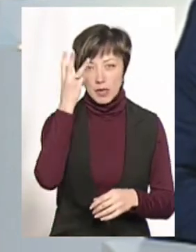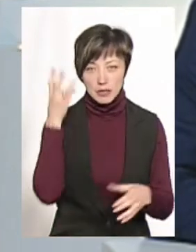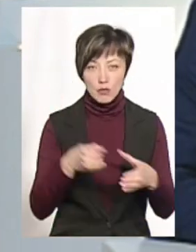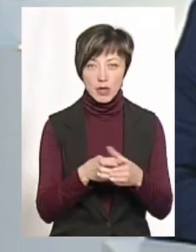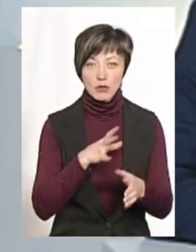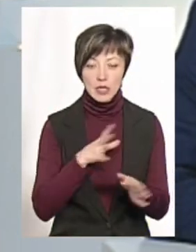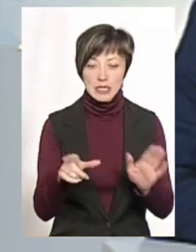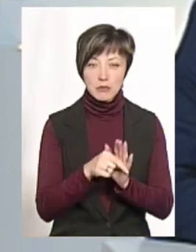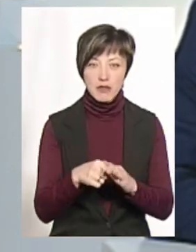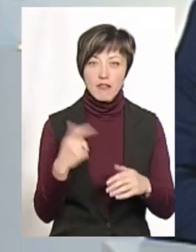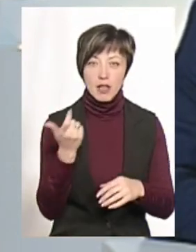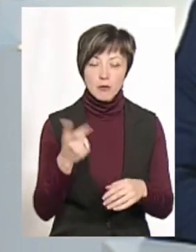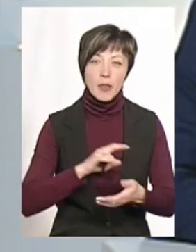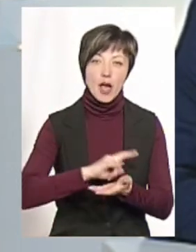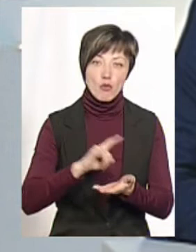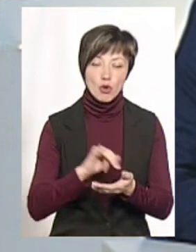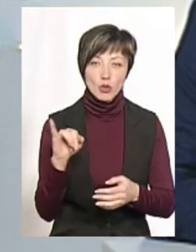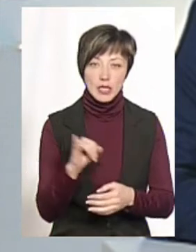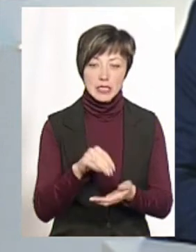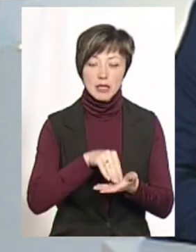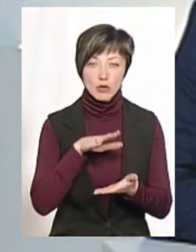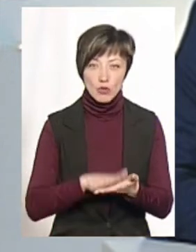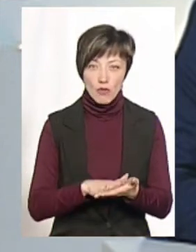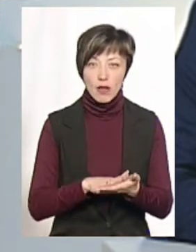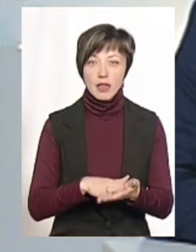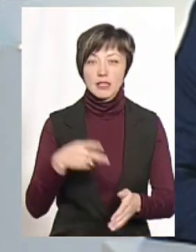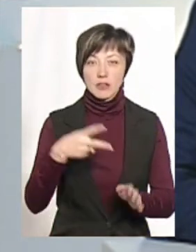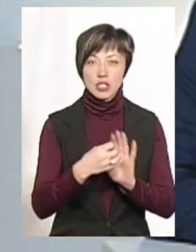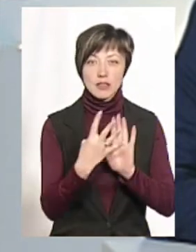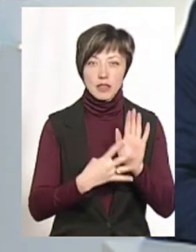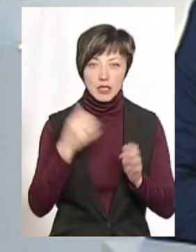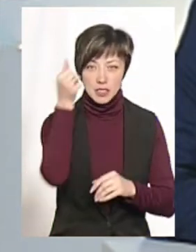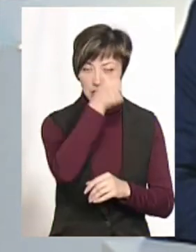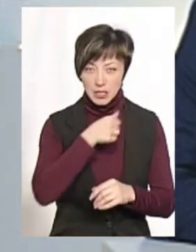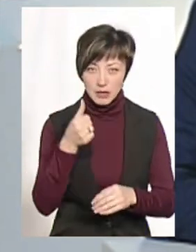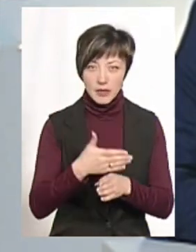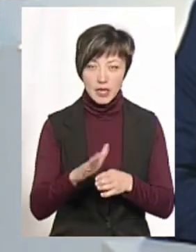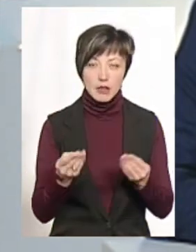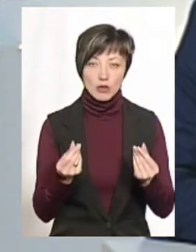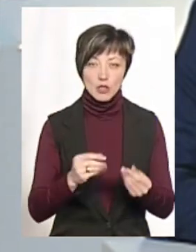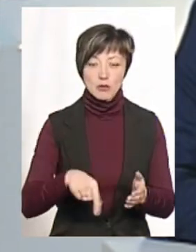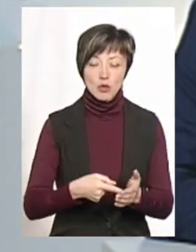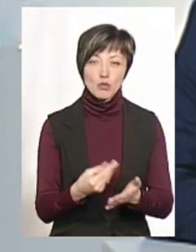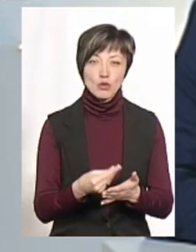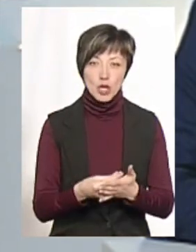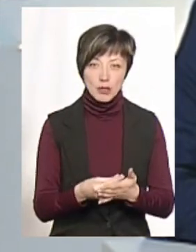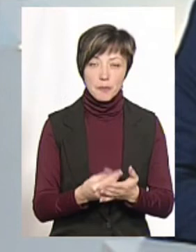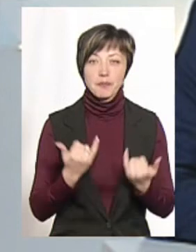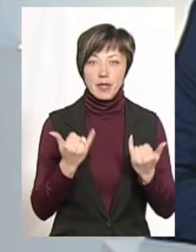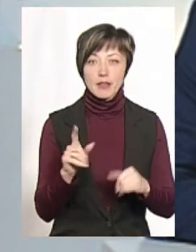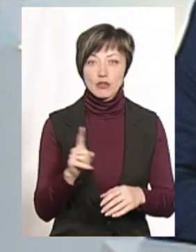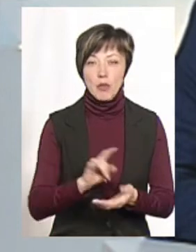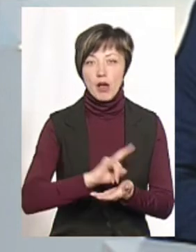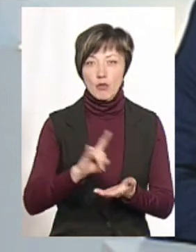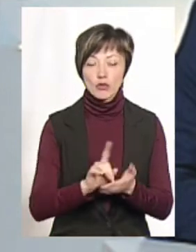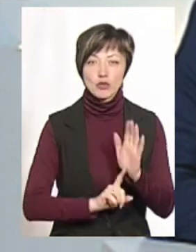Хмельницька громада була співвласником аеропорту. І ми задекларували, що готові на 2019 рік виділяти кошти з міського бюджету для того,